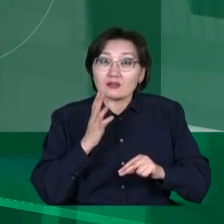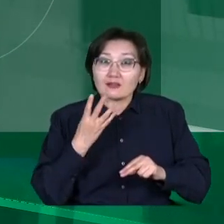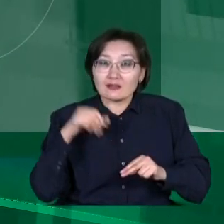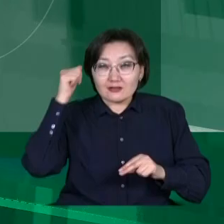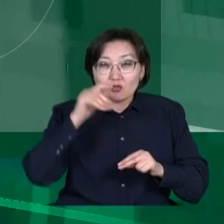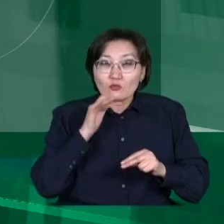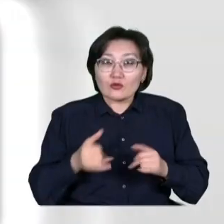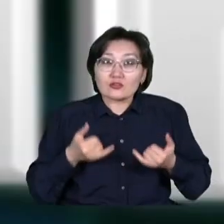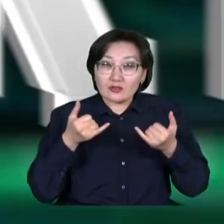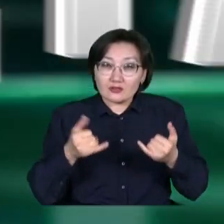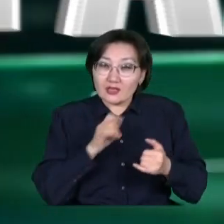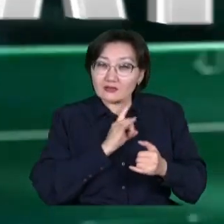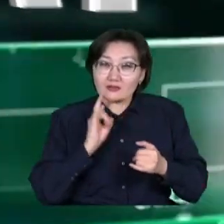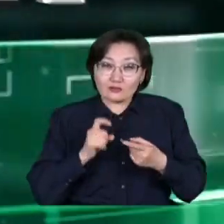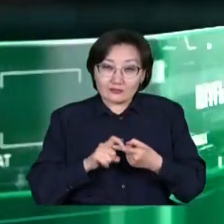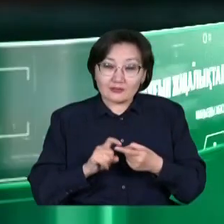сәлден